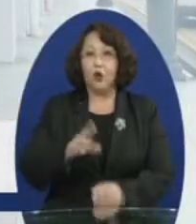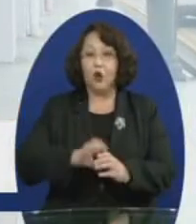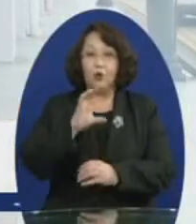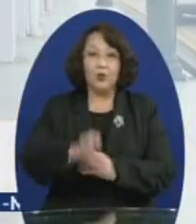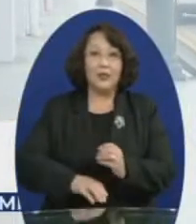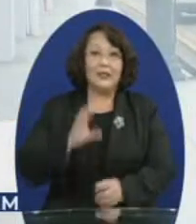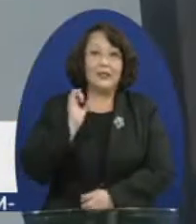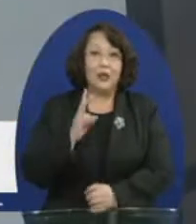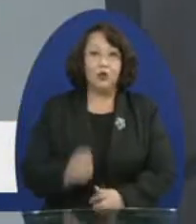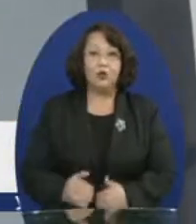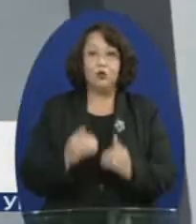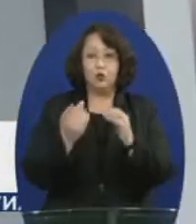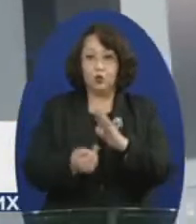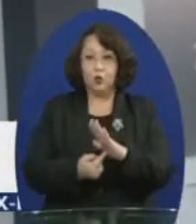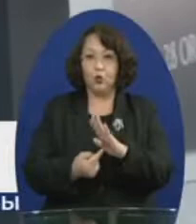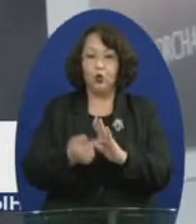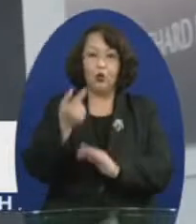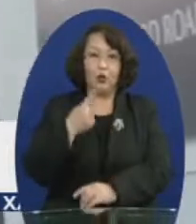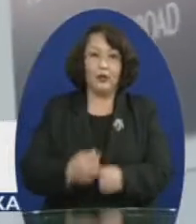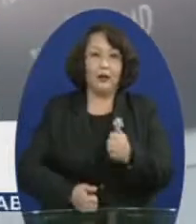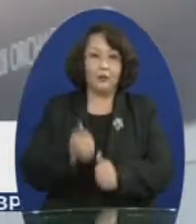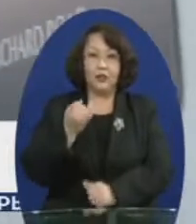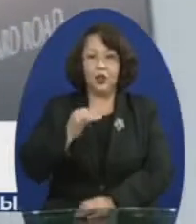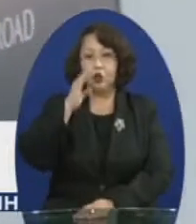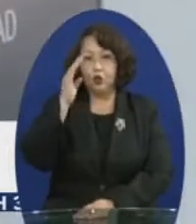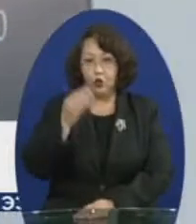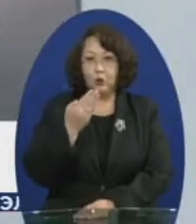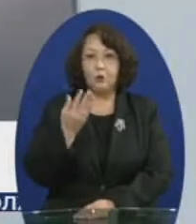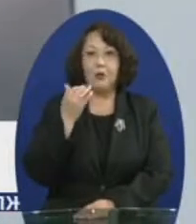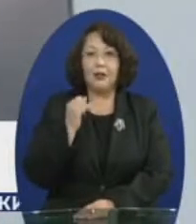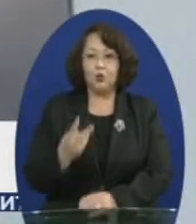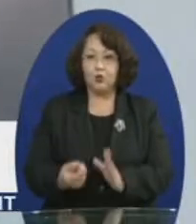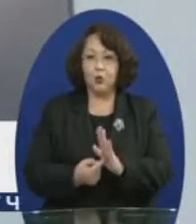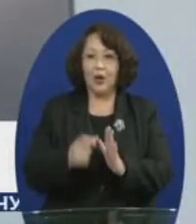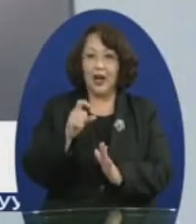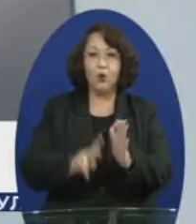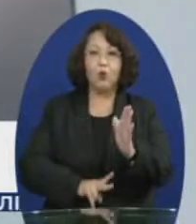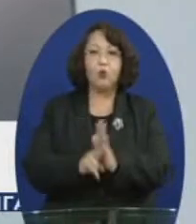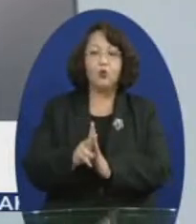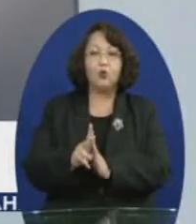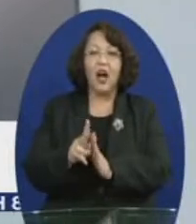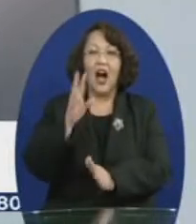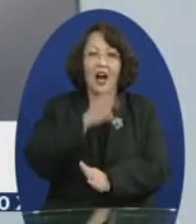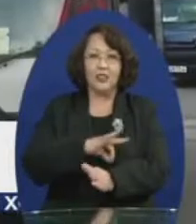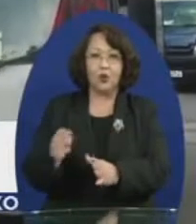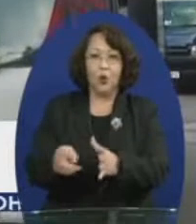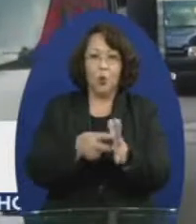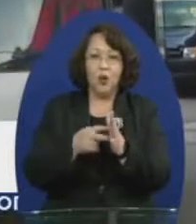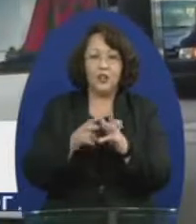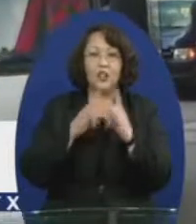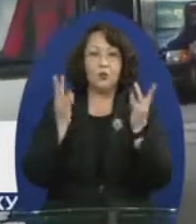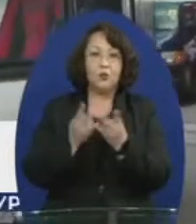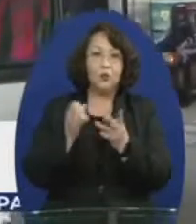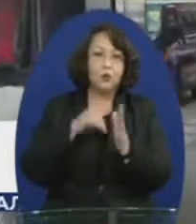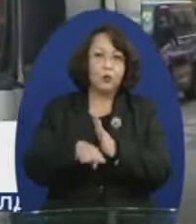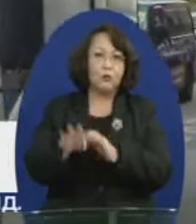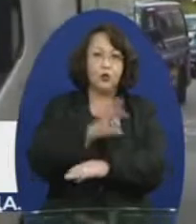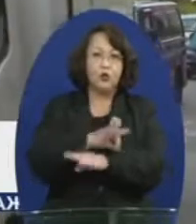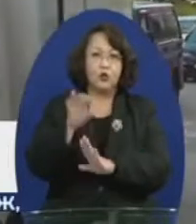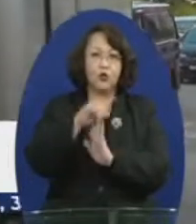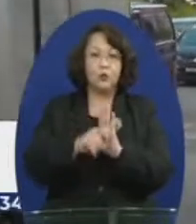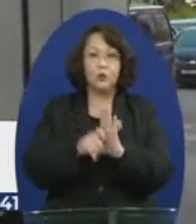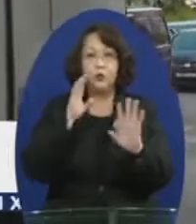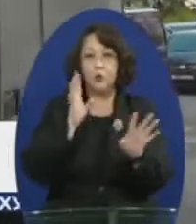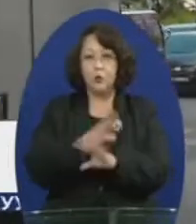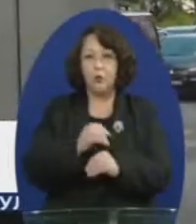Тимасик Олон Улсын Сангийн хөгжлийн суурь буюу гол амжилт нь ил тод байдал, их үсвэрийн ашигтай хуваарлалт, нийгэмд хүртээмжтэй төсөл хөтөлбөрийг зохион